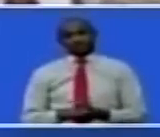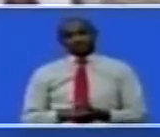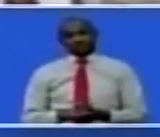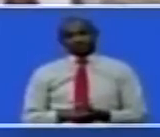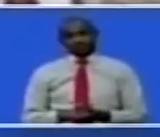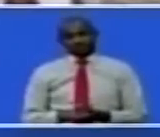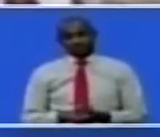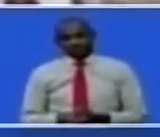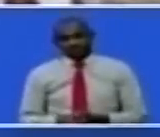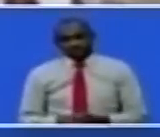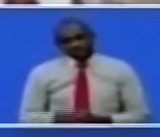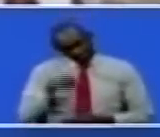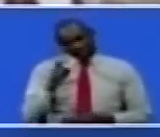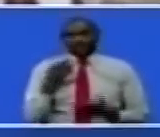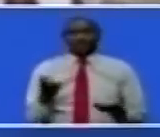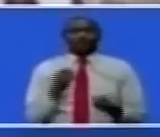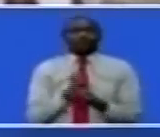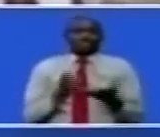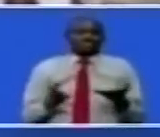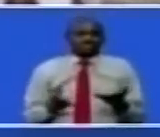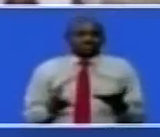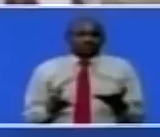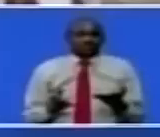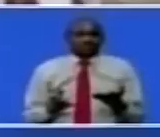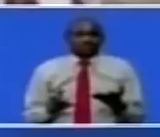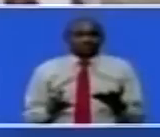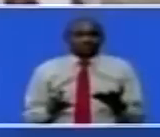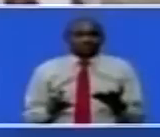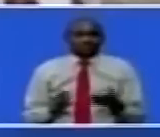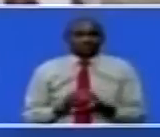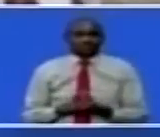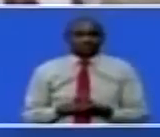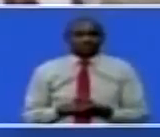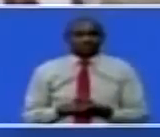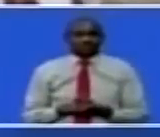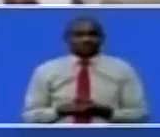ya palilia watu na ndio.